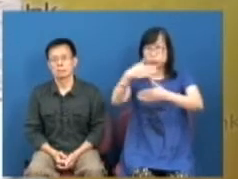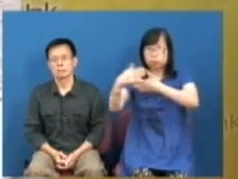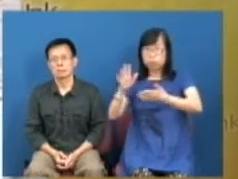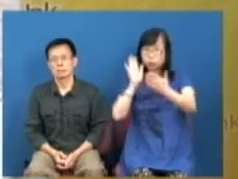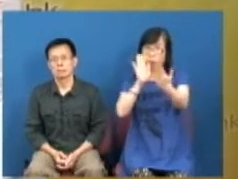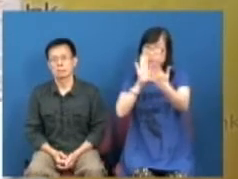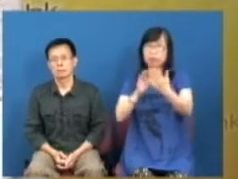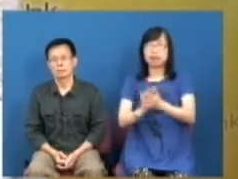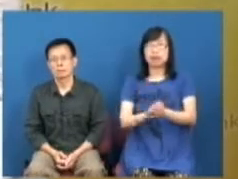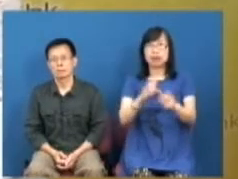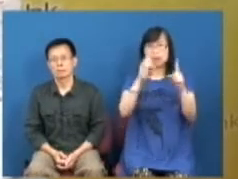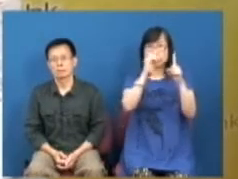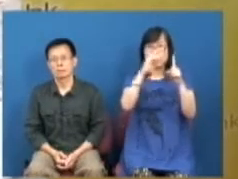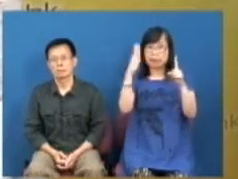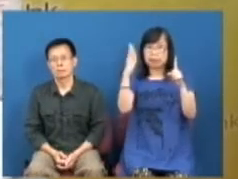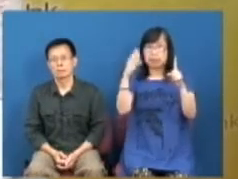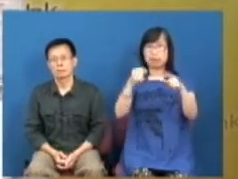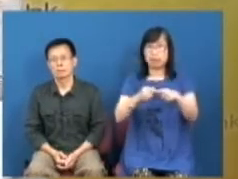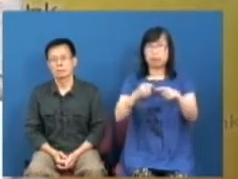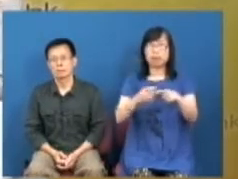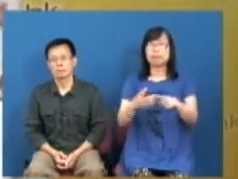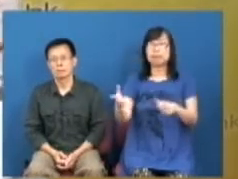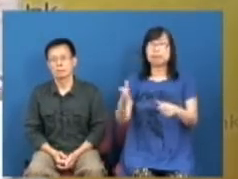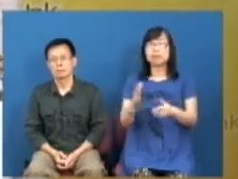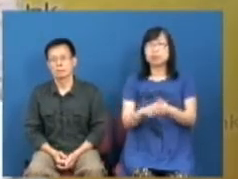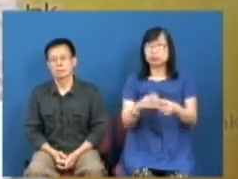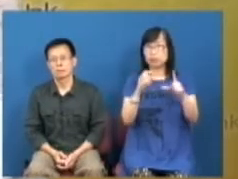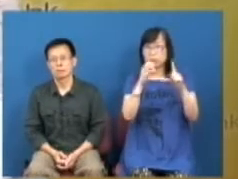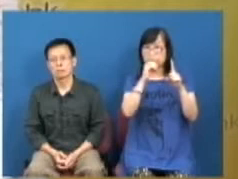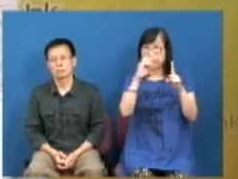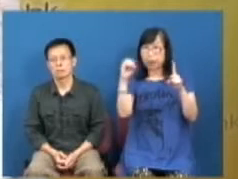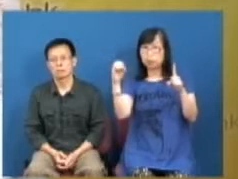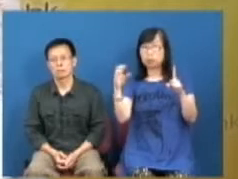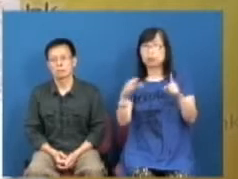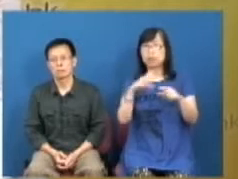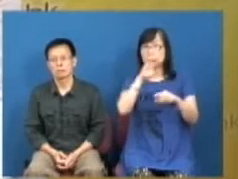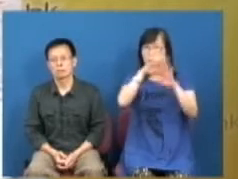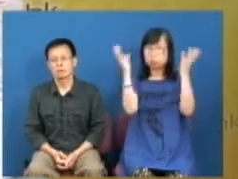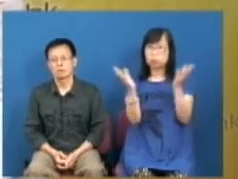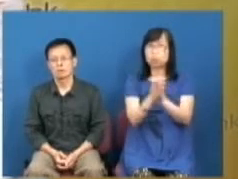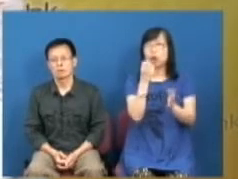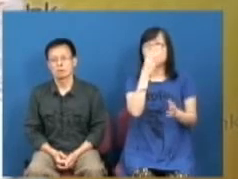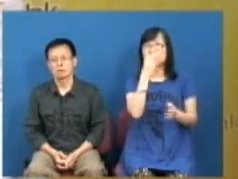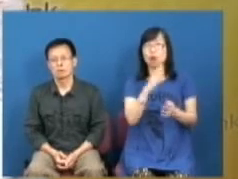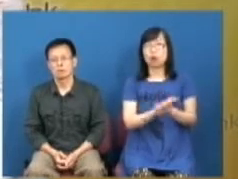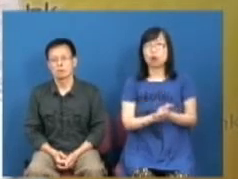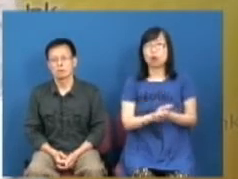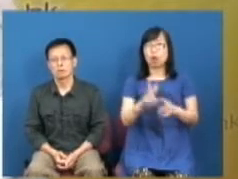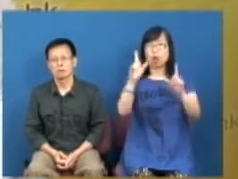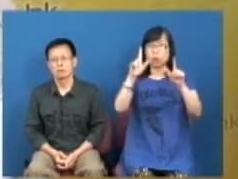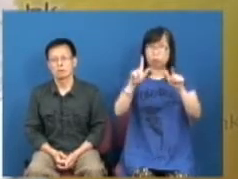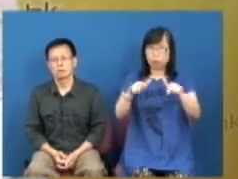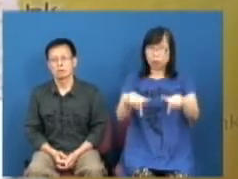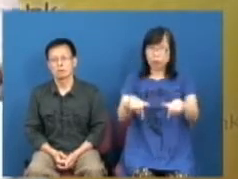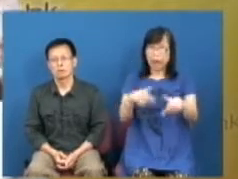有104公頃，咁啊簡單嚟講，如果你有100公頃嘅土地咧，即係全香港，我諗去到南生